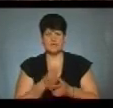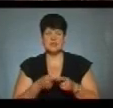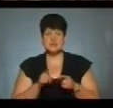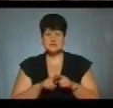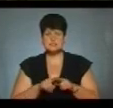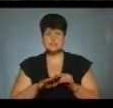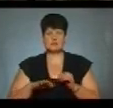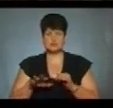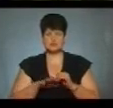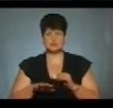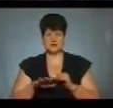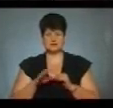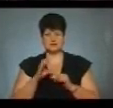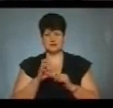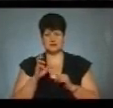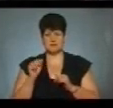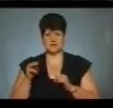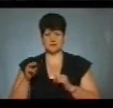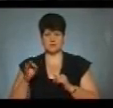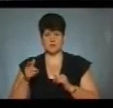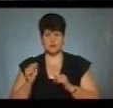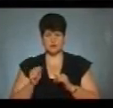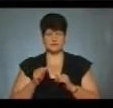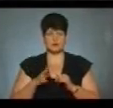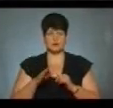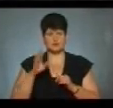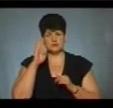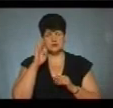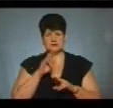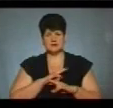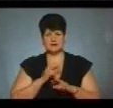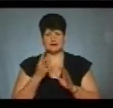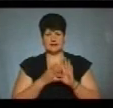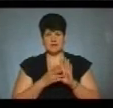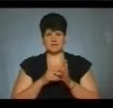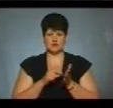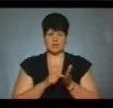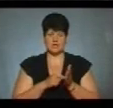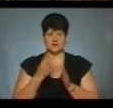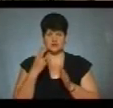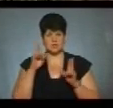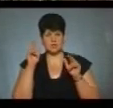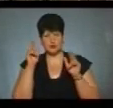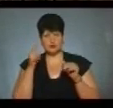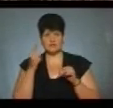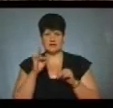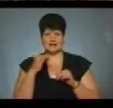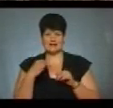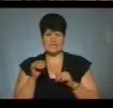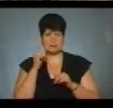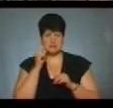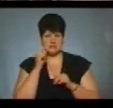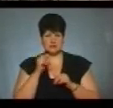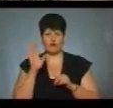місцевого жителя Степана Батуга. Через грозу в чоловіка загинули 9 курей та 4 кролів, 1 рій бджіл. Вода поламала 9